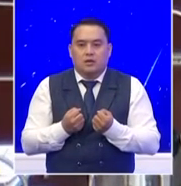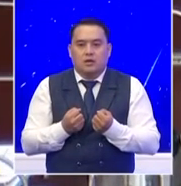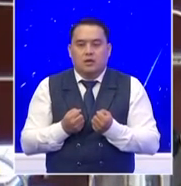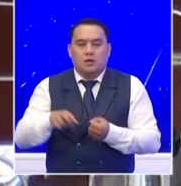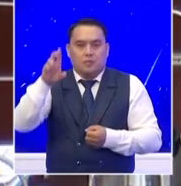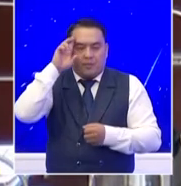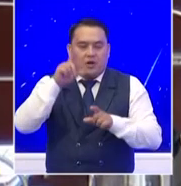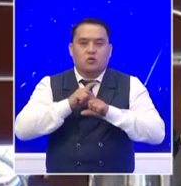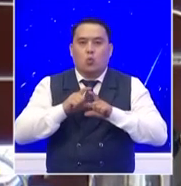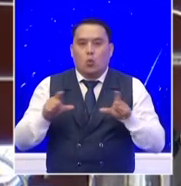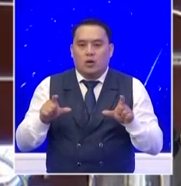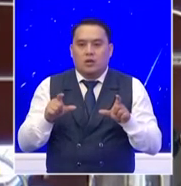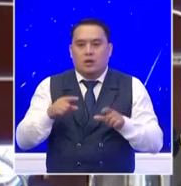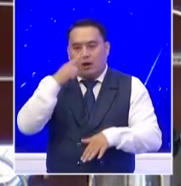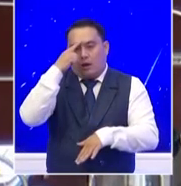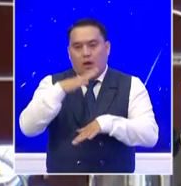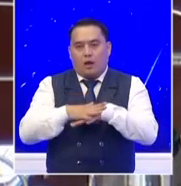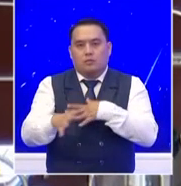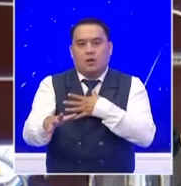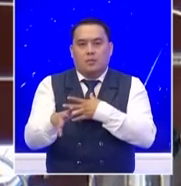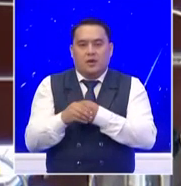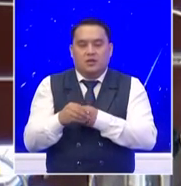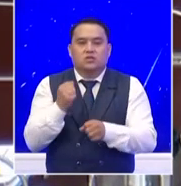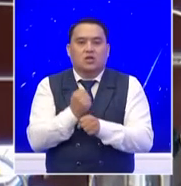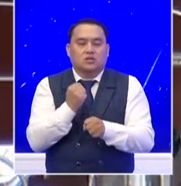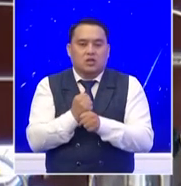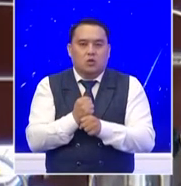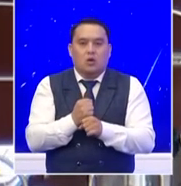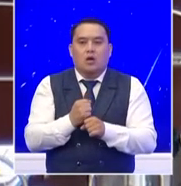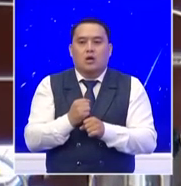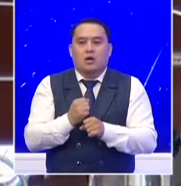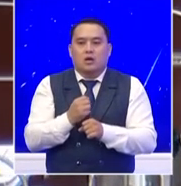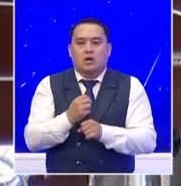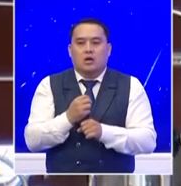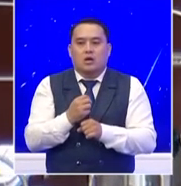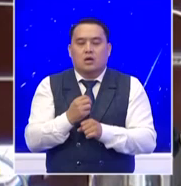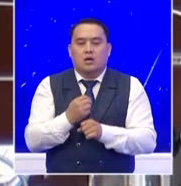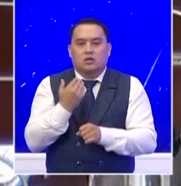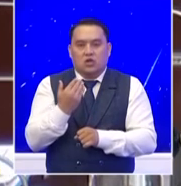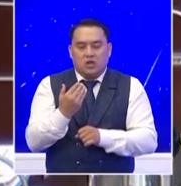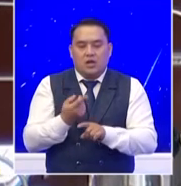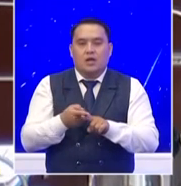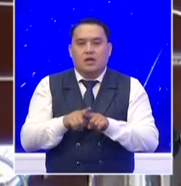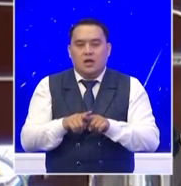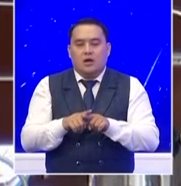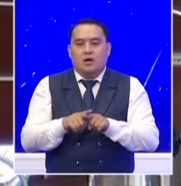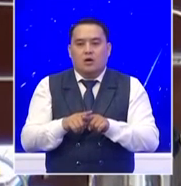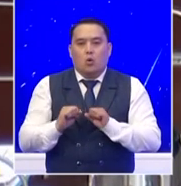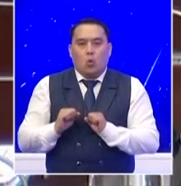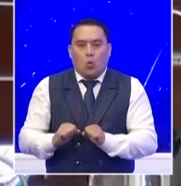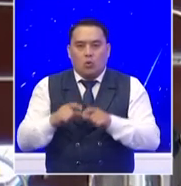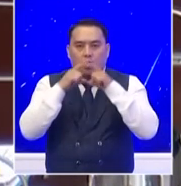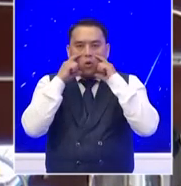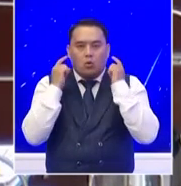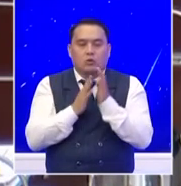мемлекеттік органдармен және әкімдіктермен бірлесіп жасанды тыныс алу аппараттарды және жеке қорғаныс